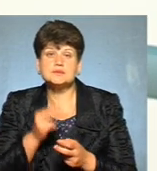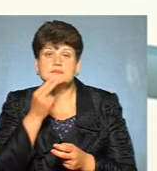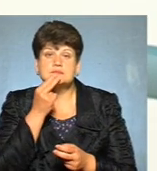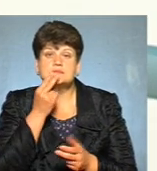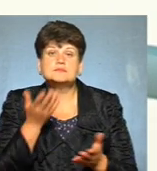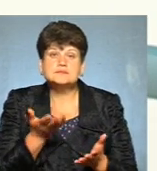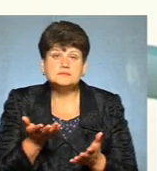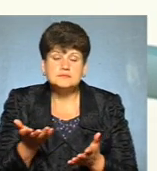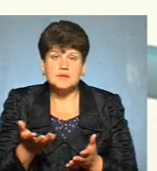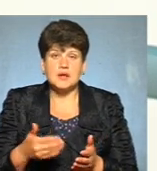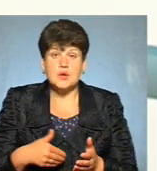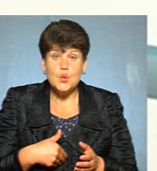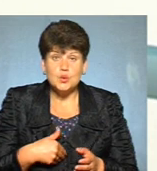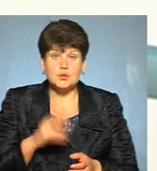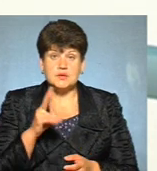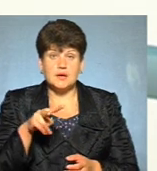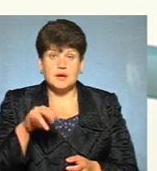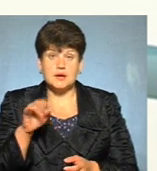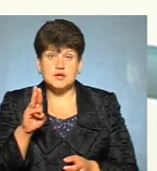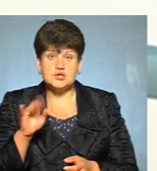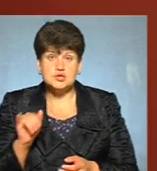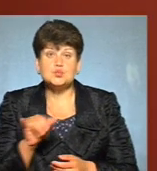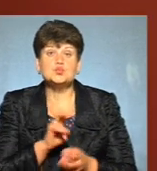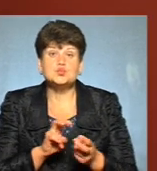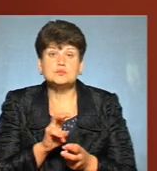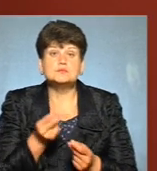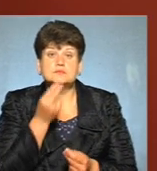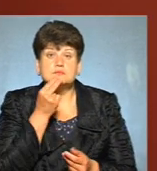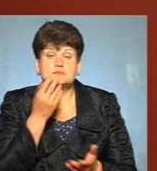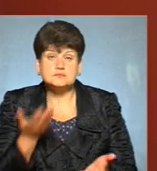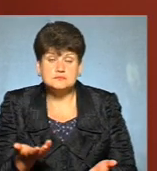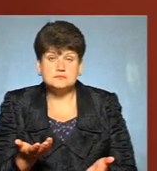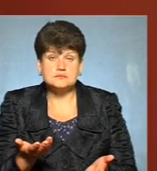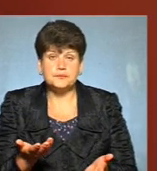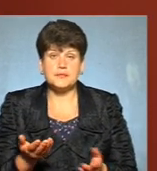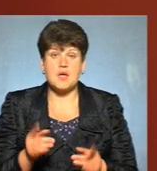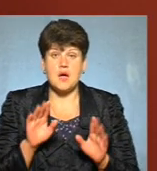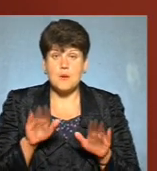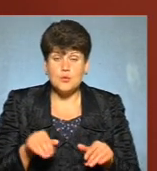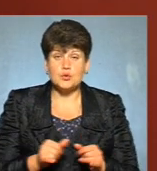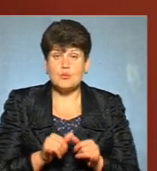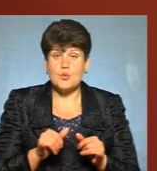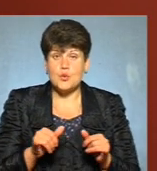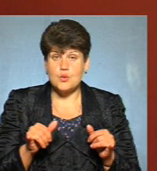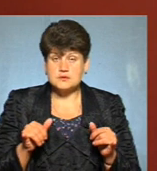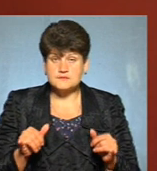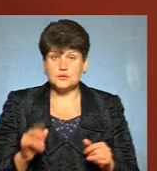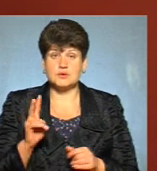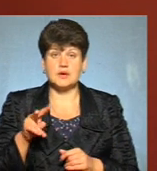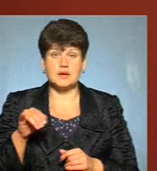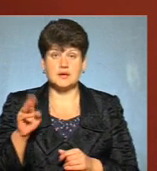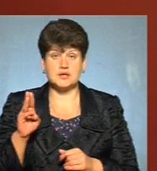прокормлювачів, і голодні кліщі шукають собі жертв. Потім розвиток взагалі популяції кліщів,